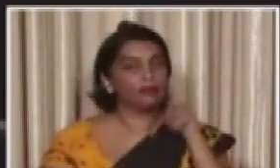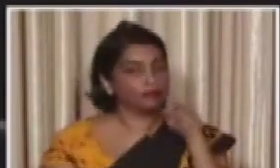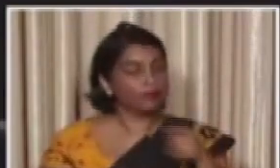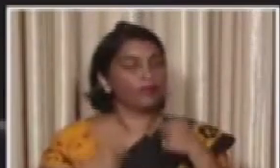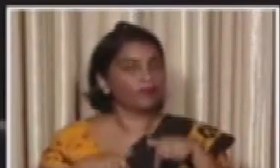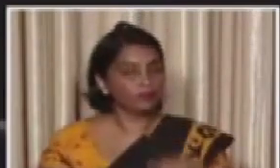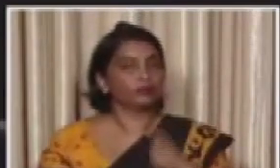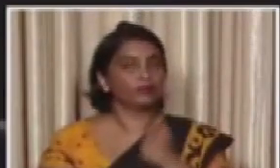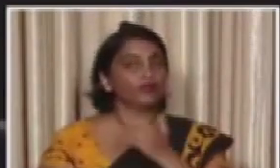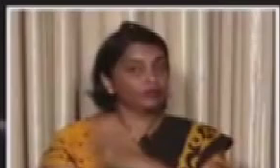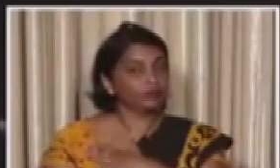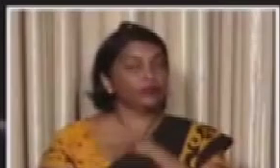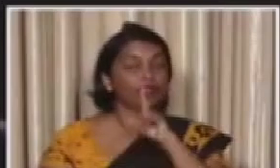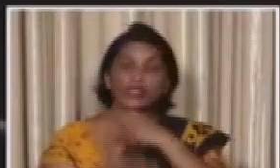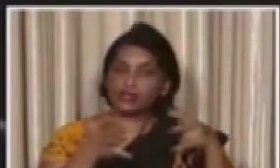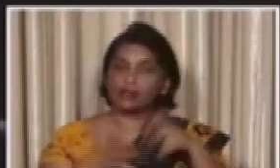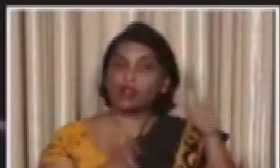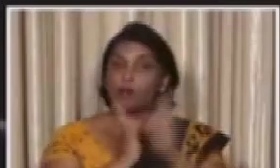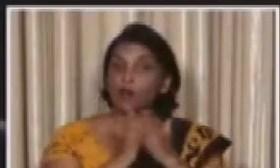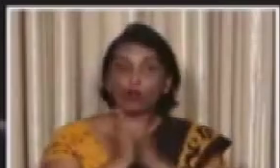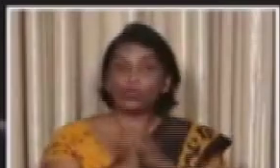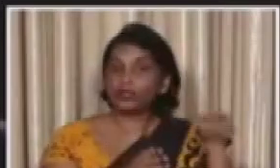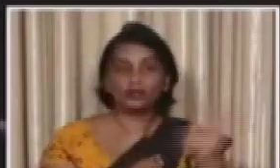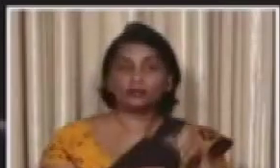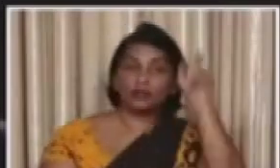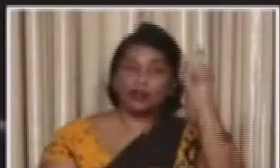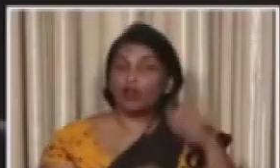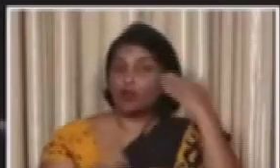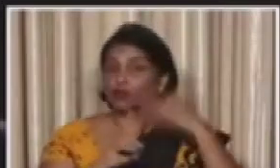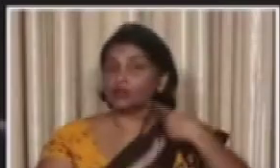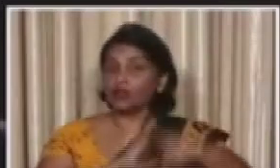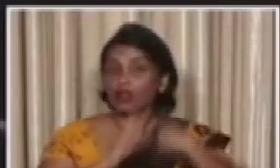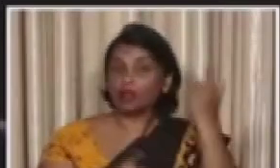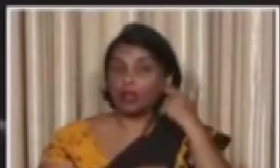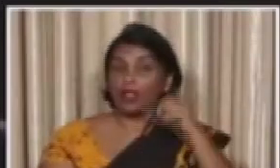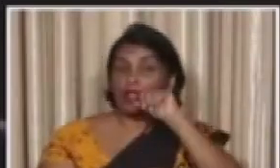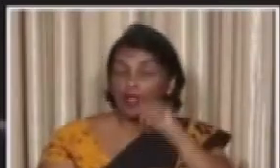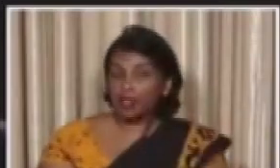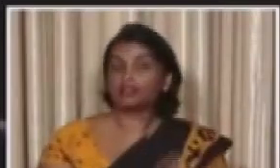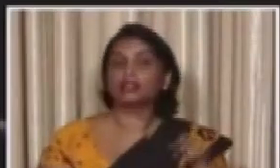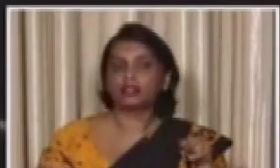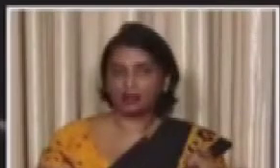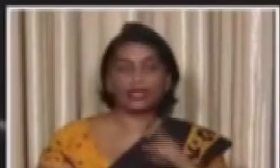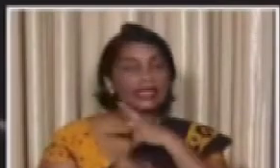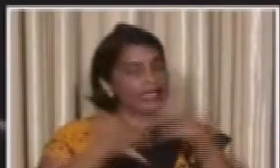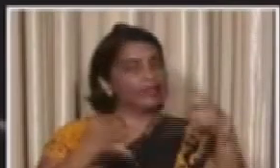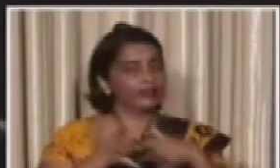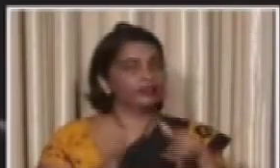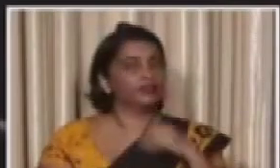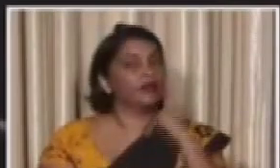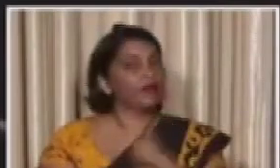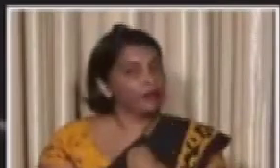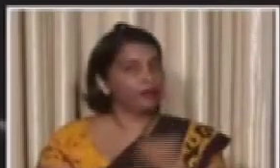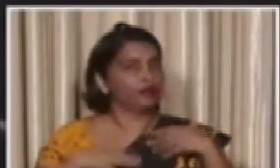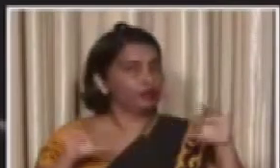අදම ගෝඨාභය කියවන්න. ඔහු ලියපු පොත නෙවෙයි, ඔහු ගැන මුළු රටම දන්න ඇත්ත කතාව කියවන්න. ආණ්ඩුවක්